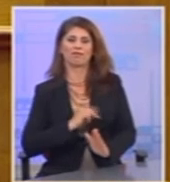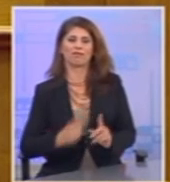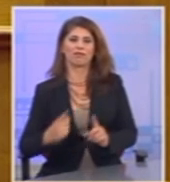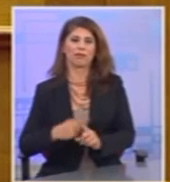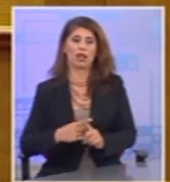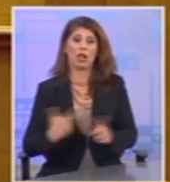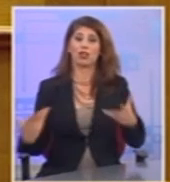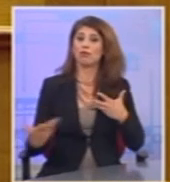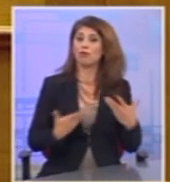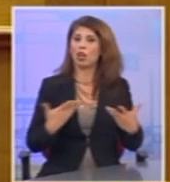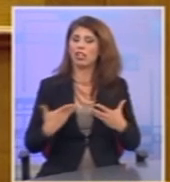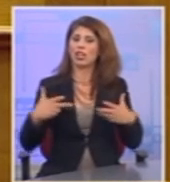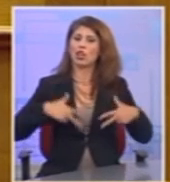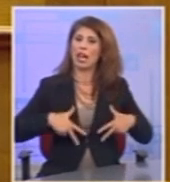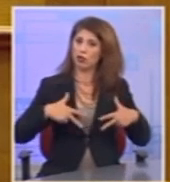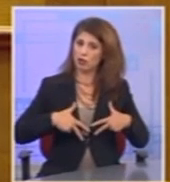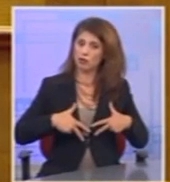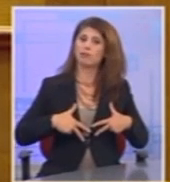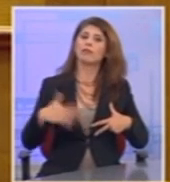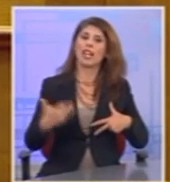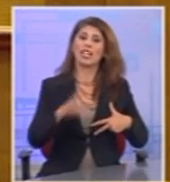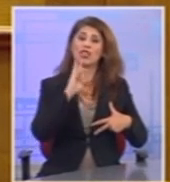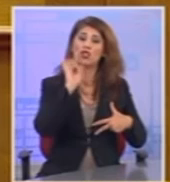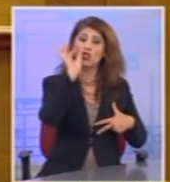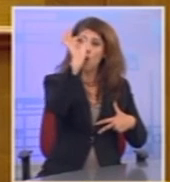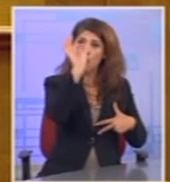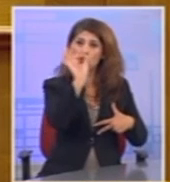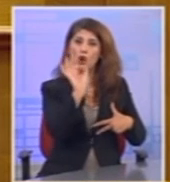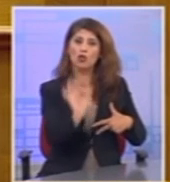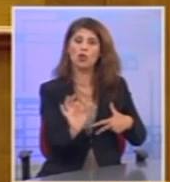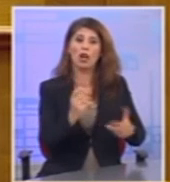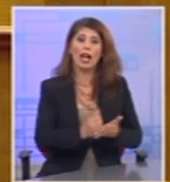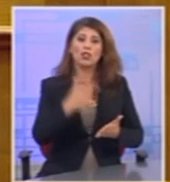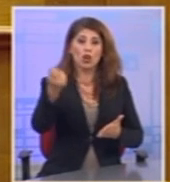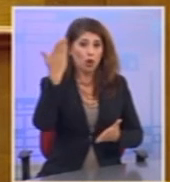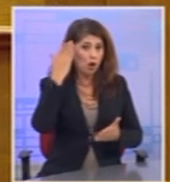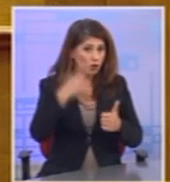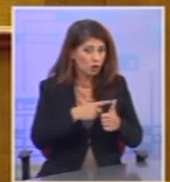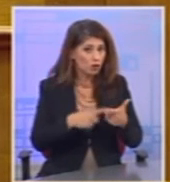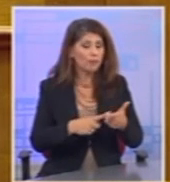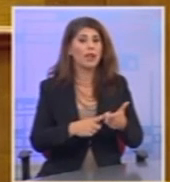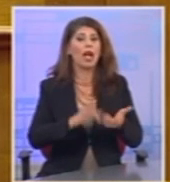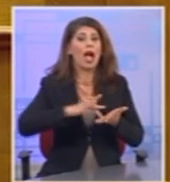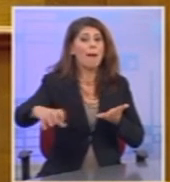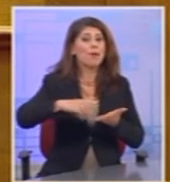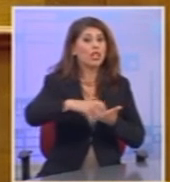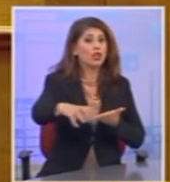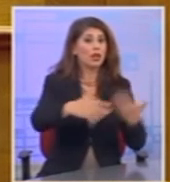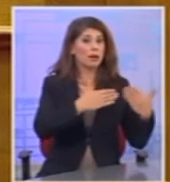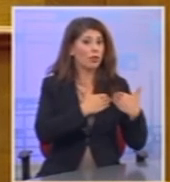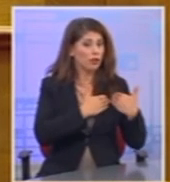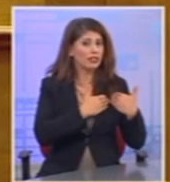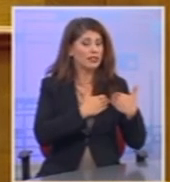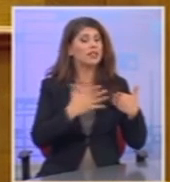Το σύγχρονο κράτος, κυρίες και κύριοι, θέτει στόχους, αξιολογεί κόστη, αποκεντρώνει αρμοδιότητες και